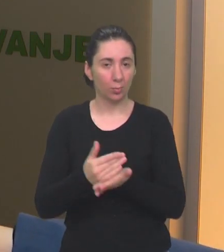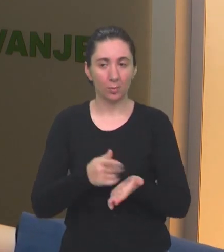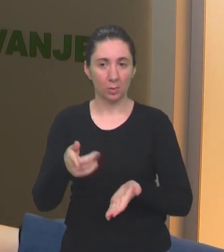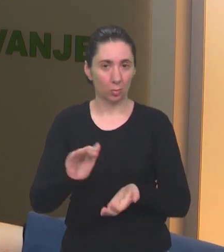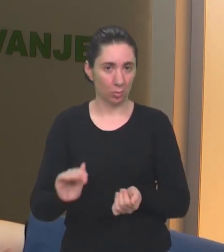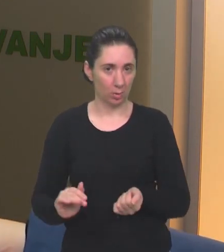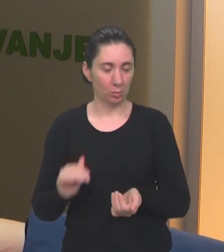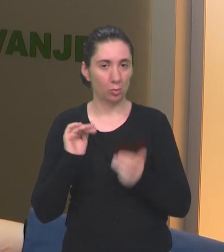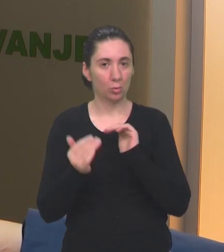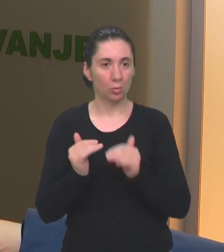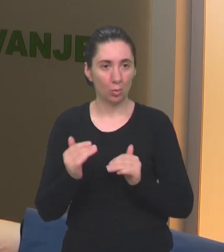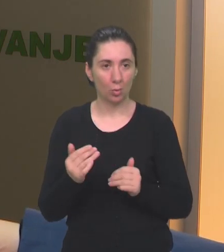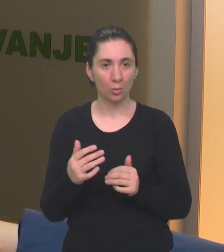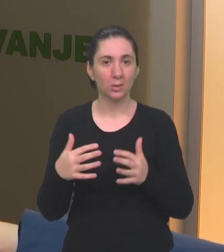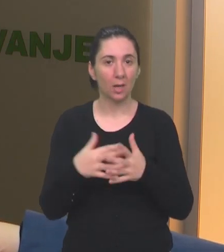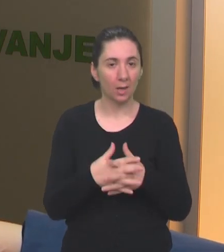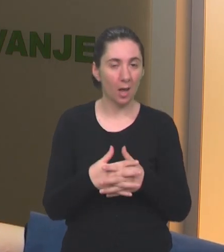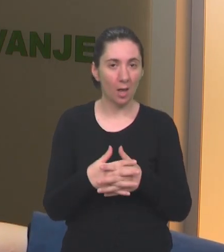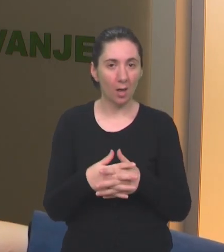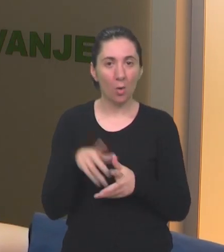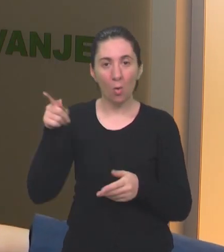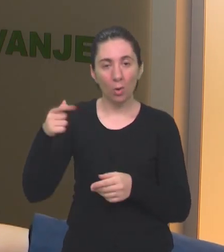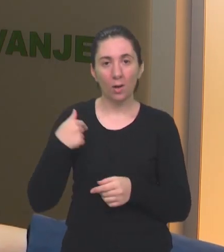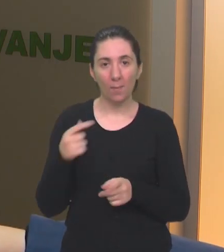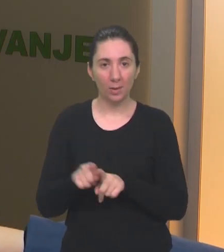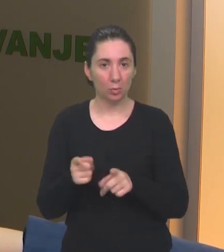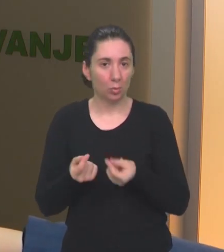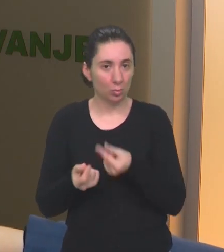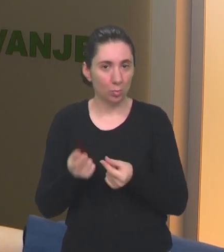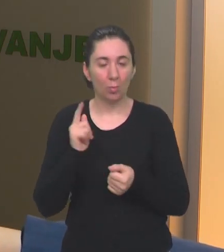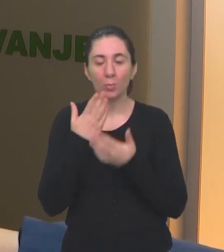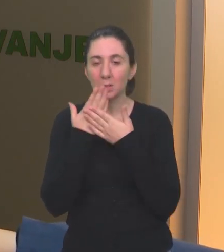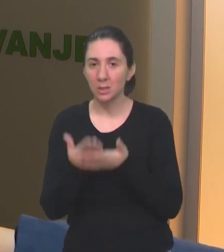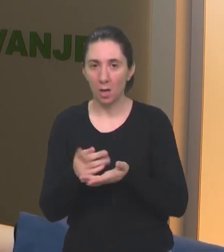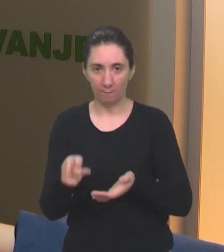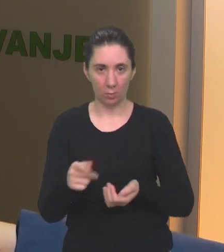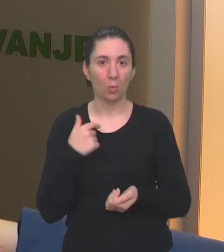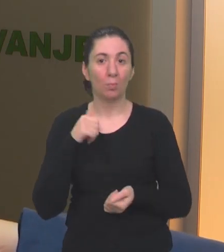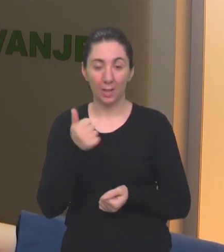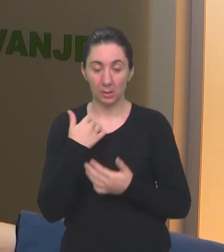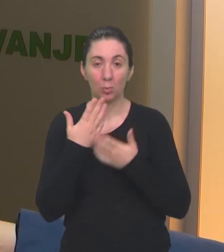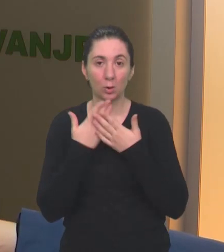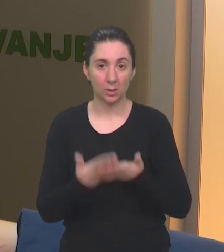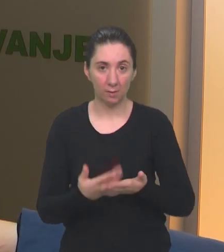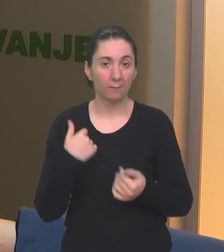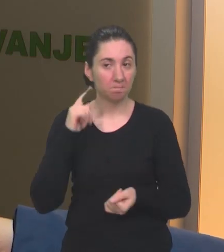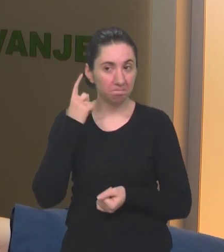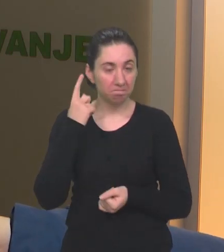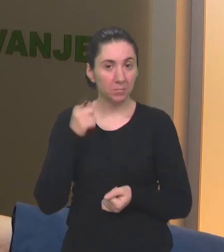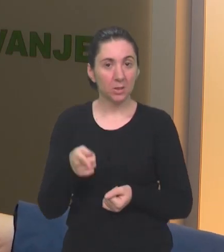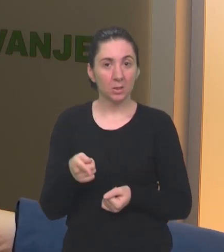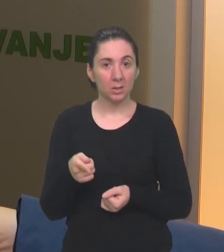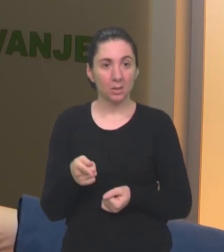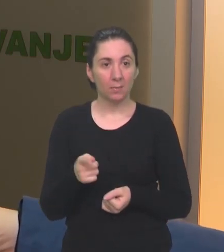tu djecu. U suradnji mi jesmo s gradom na način da nas oni uistinu financiraju. Moramo biti zahvalni na tome i jesmo i smatram da stvarno